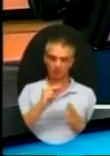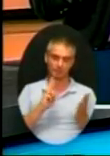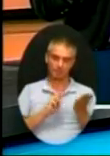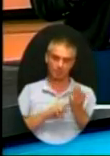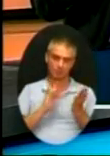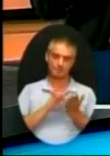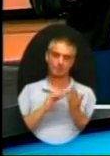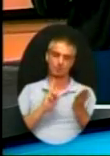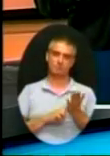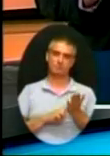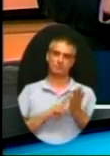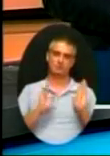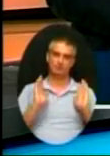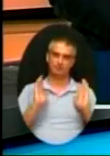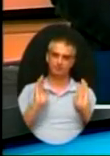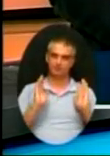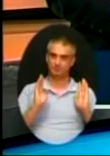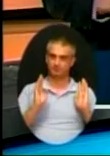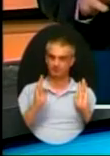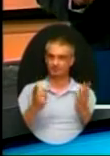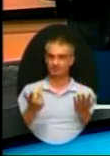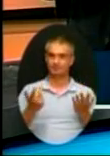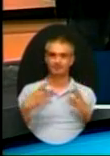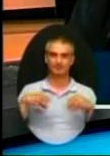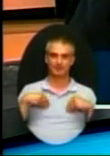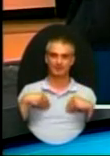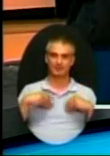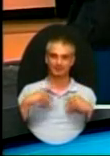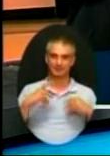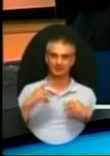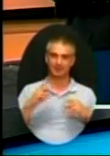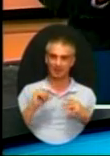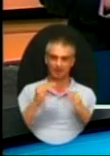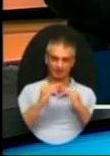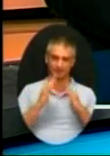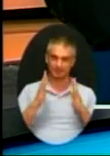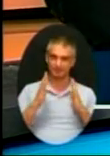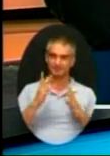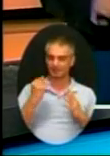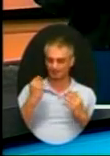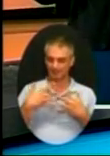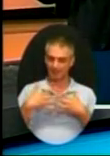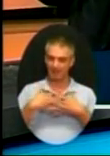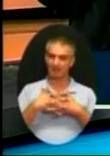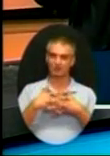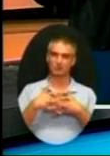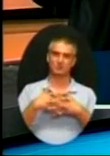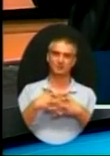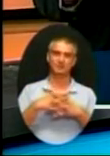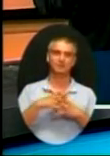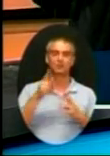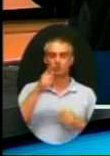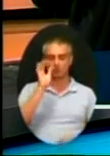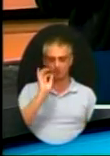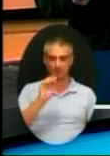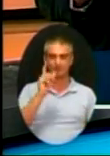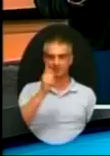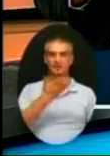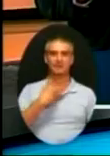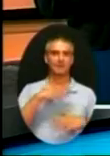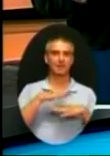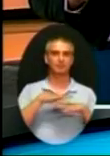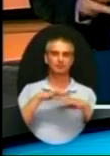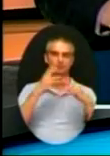הנכון במקום הנכון. אני שמח שזה... סוף סוף רוצה בהסכמה. תמיד הרצוג היה גורם של אחדות. הרצוג, אי אפשר להגיד שהוא באמת קיבל